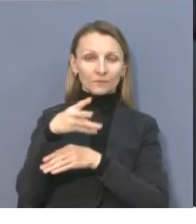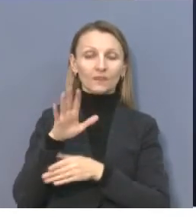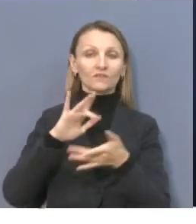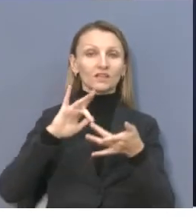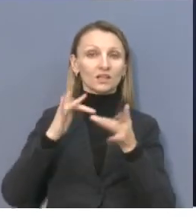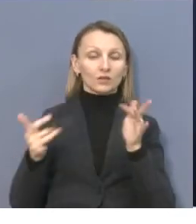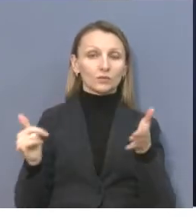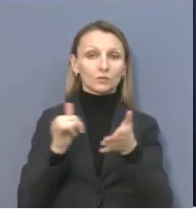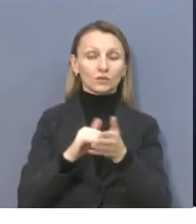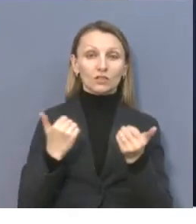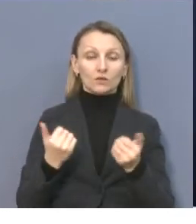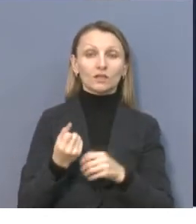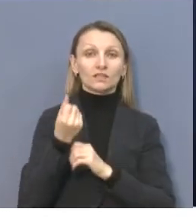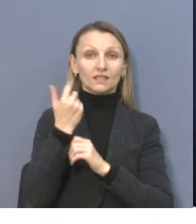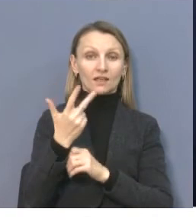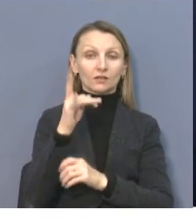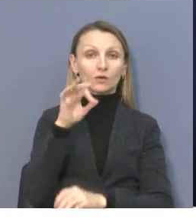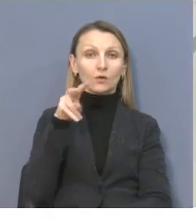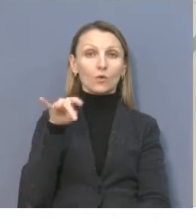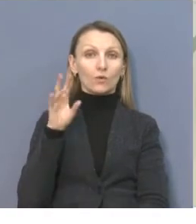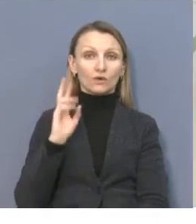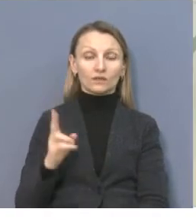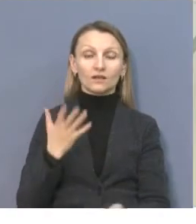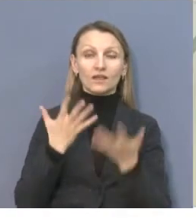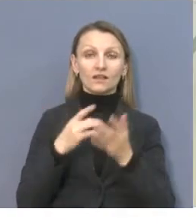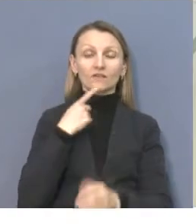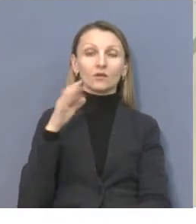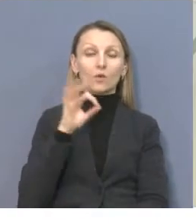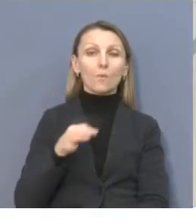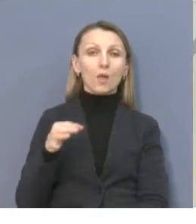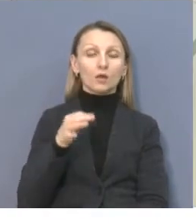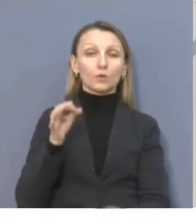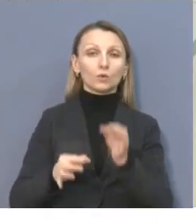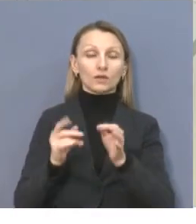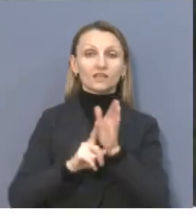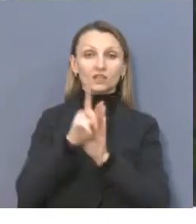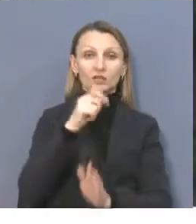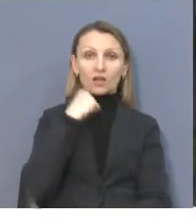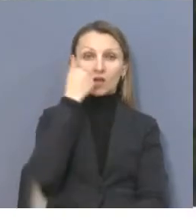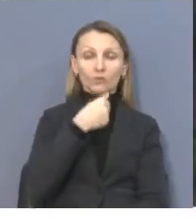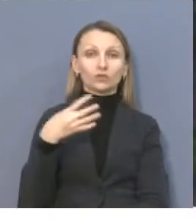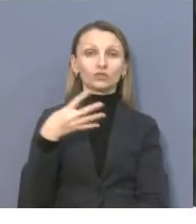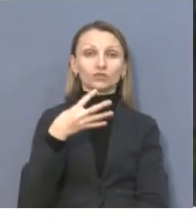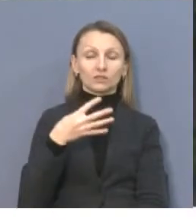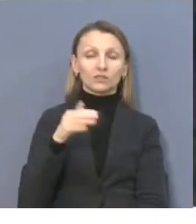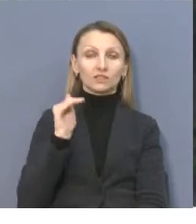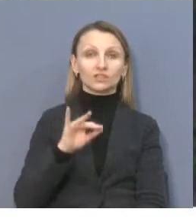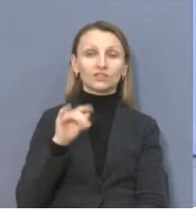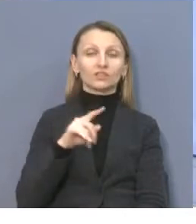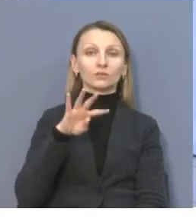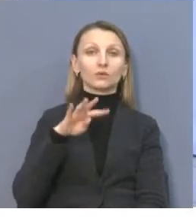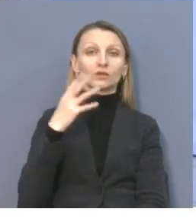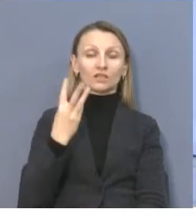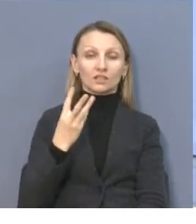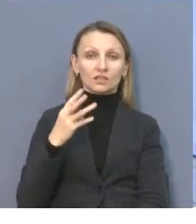уже подготовлена 13 роликов если говорить непосредственно о деятельности областного суда то с начала года порядка 4000 из 43 тысяч дел